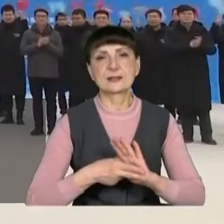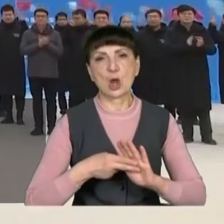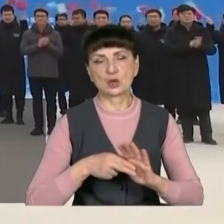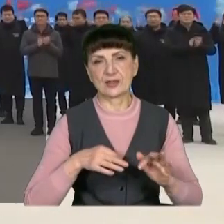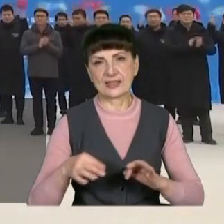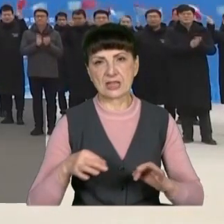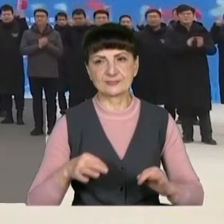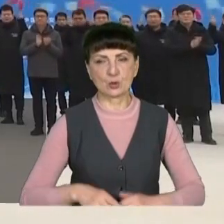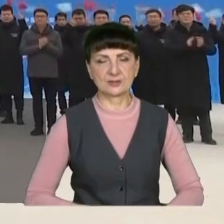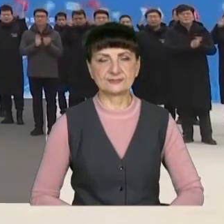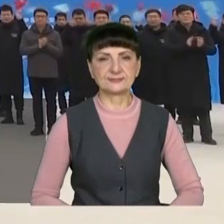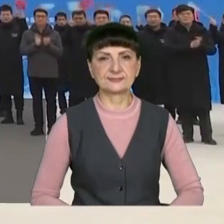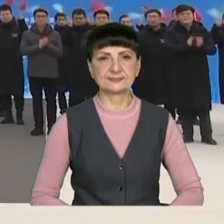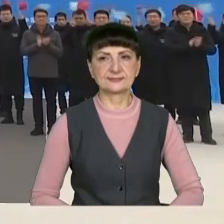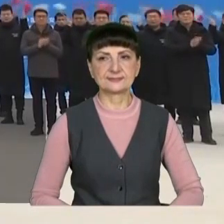транспорта.